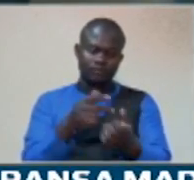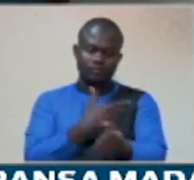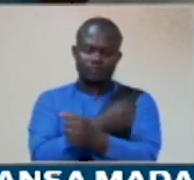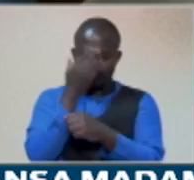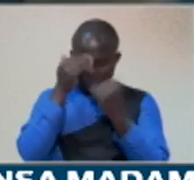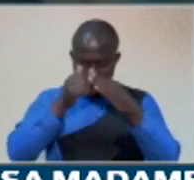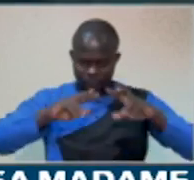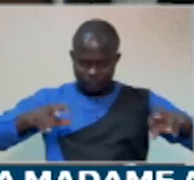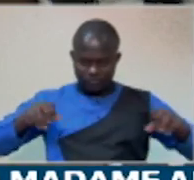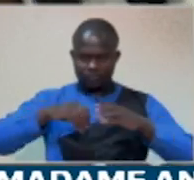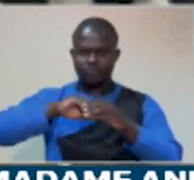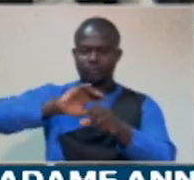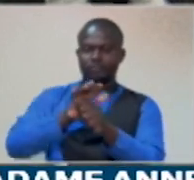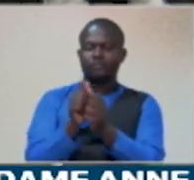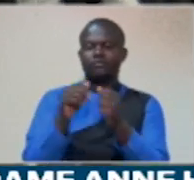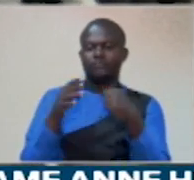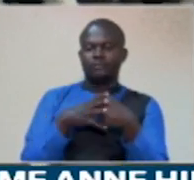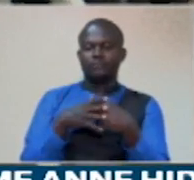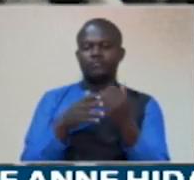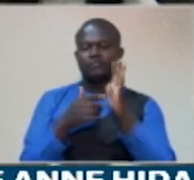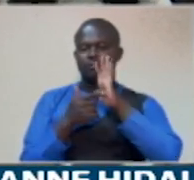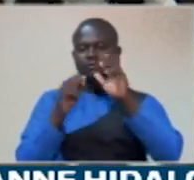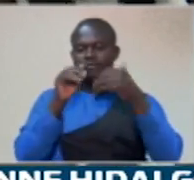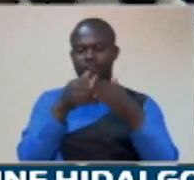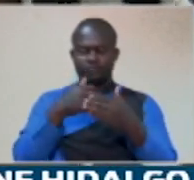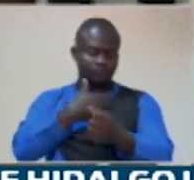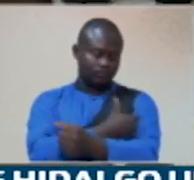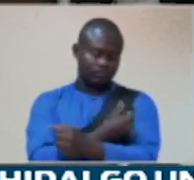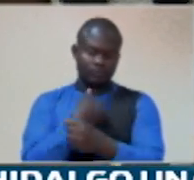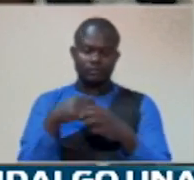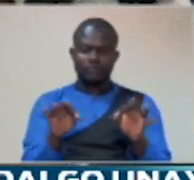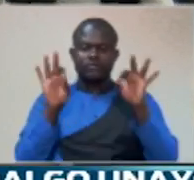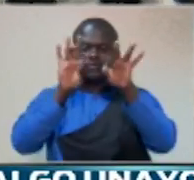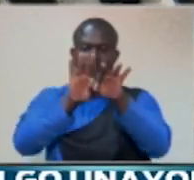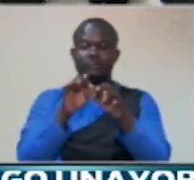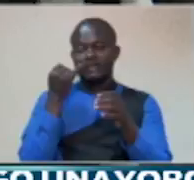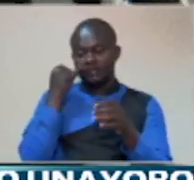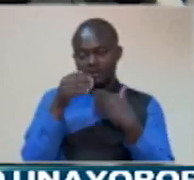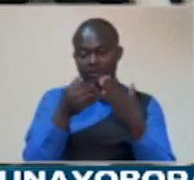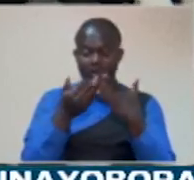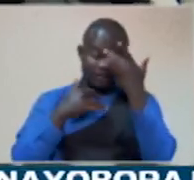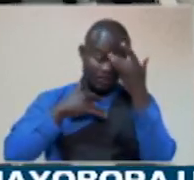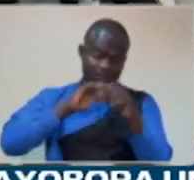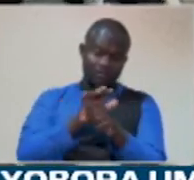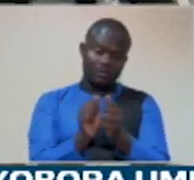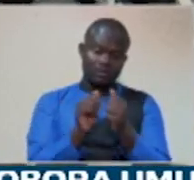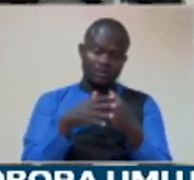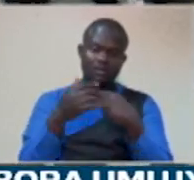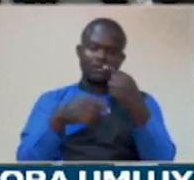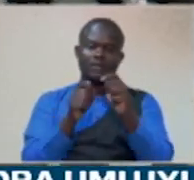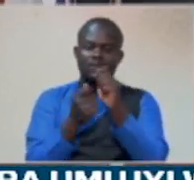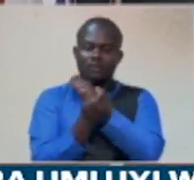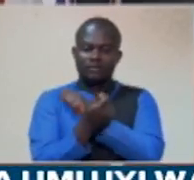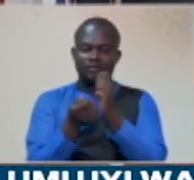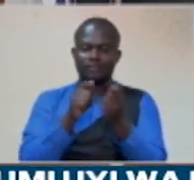kuko ubushakashatsi kuri COVID-19 bwagaragaje ko urukingo rufite akamaro kabone nubwo iyi COVID-19 ikomeje